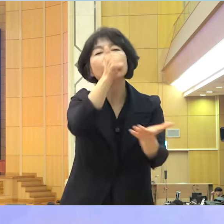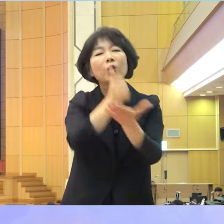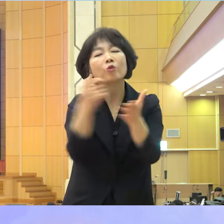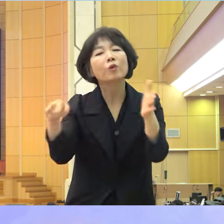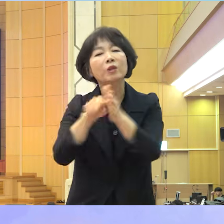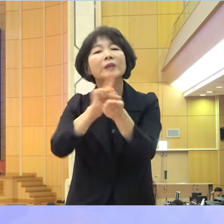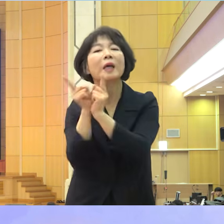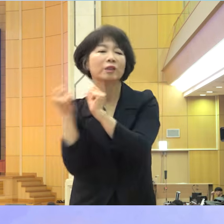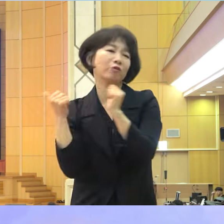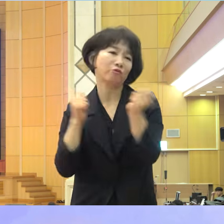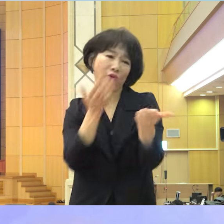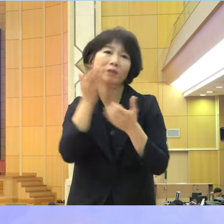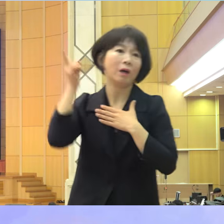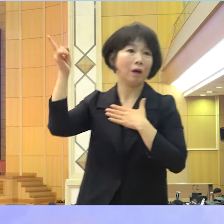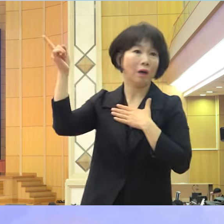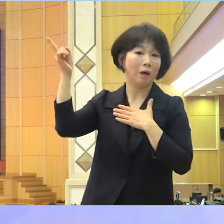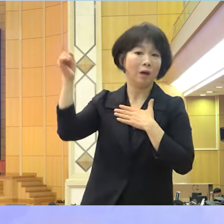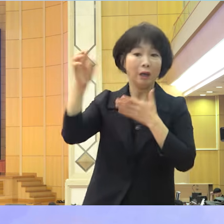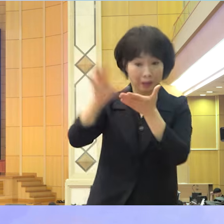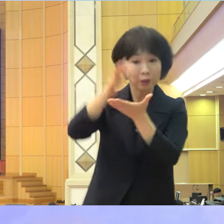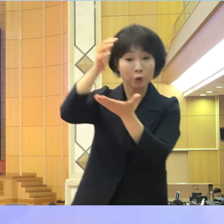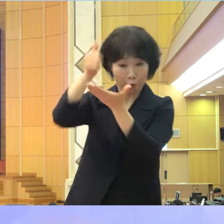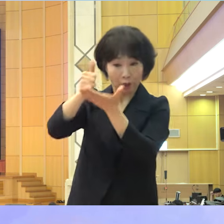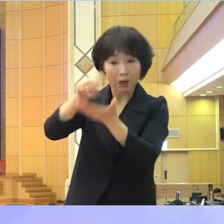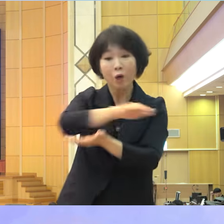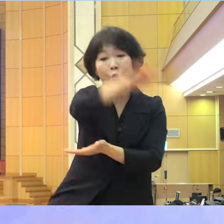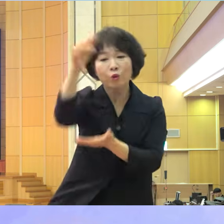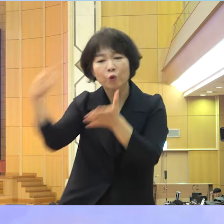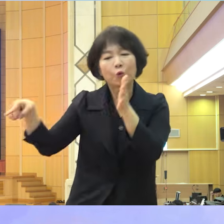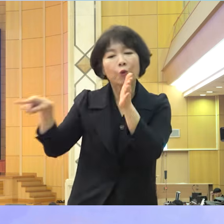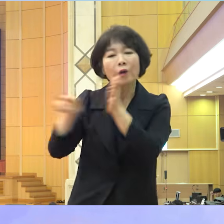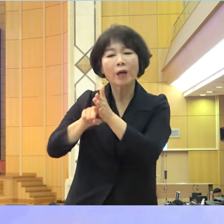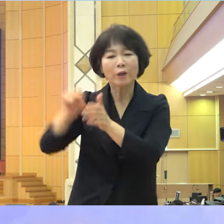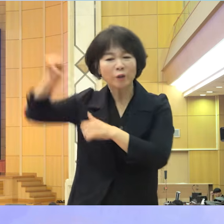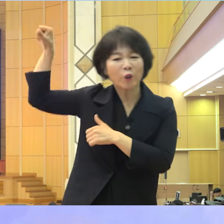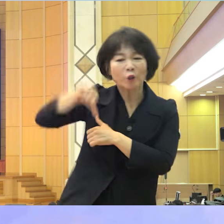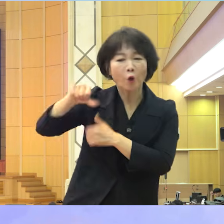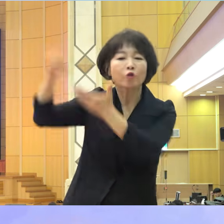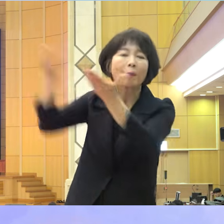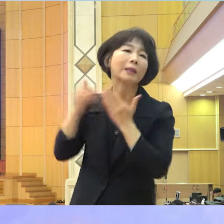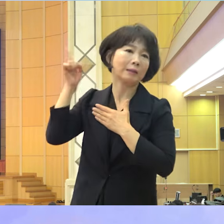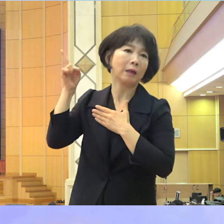죽었다. 보세요. 그리스도께서 우리를 위하여 저주를 받은 바 되사.